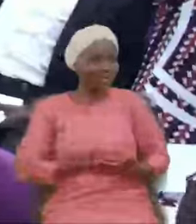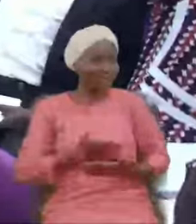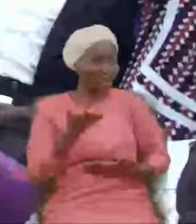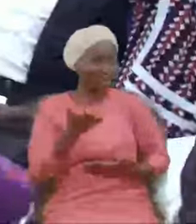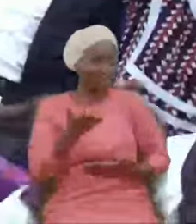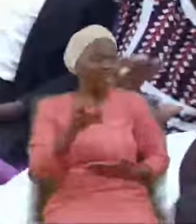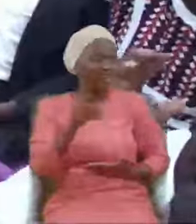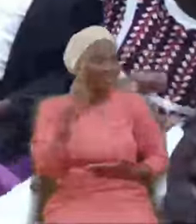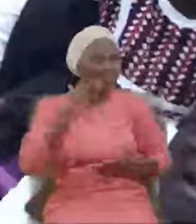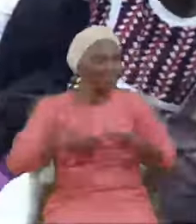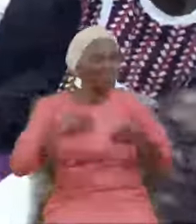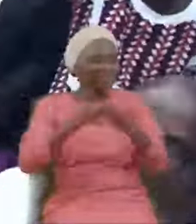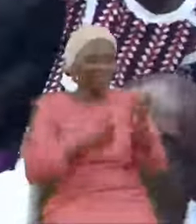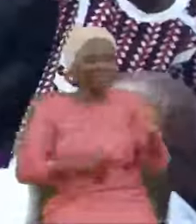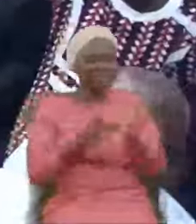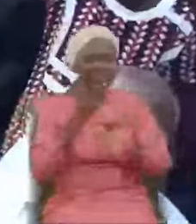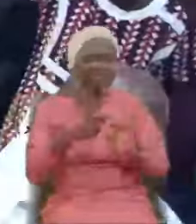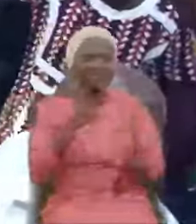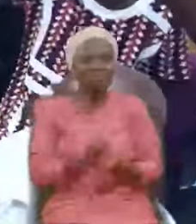te réjouiras en l'Éternel.